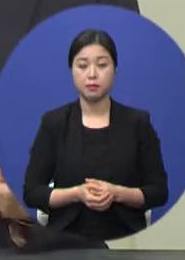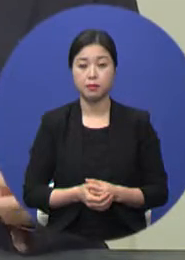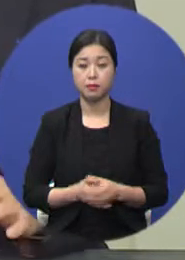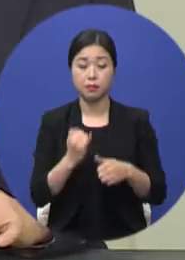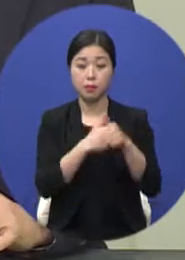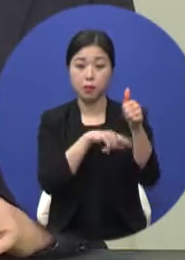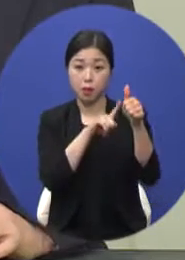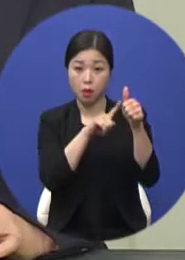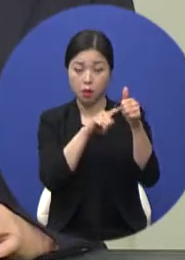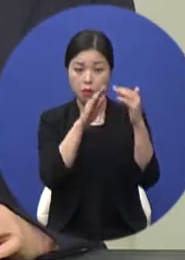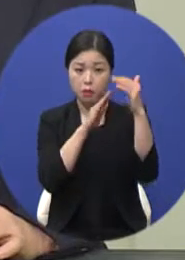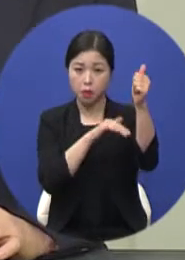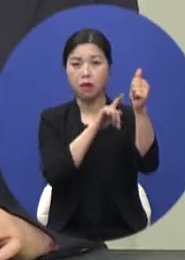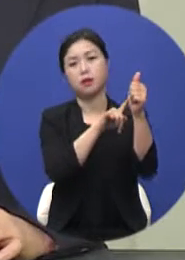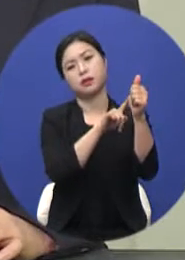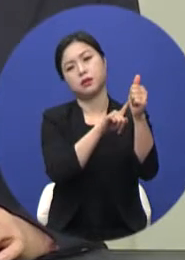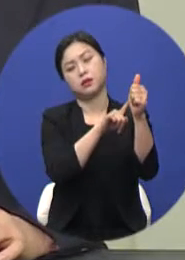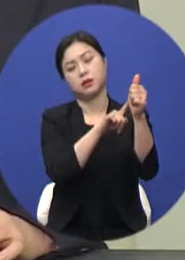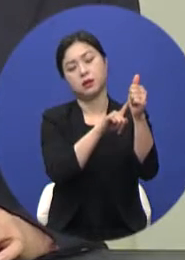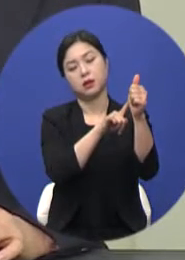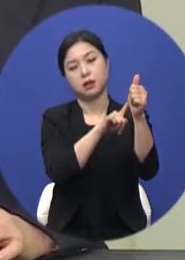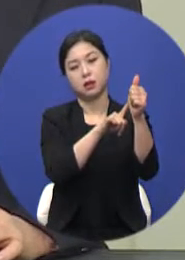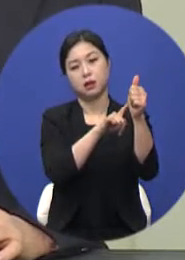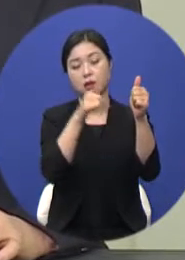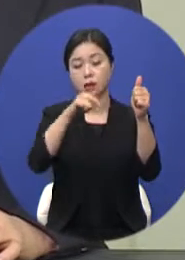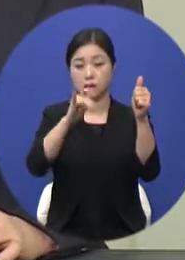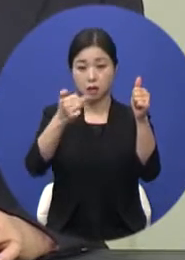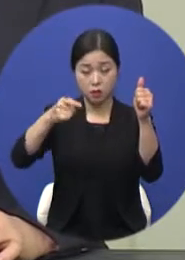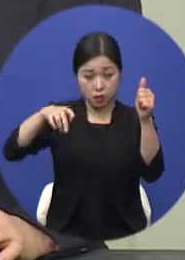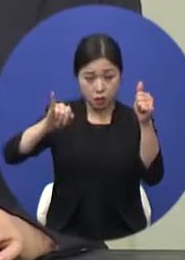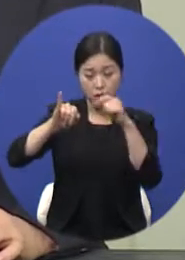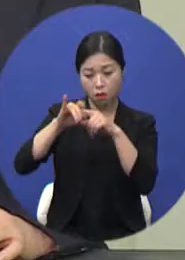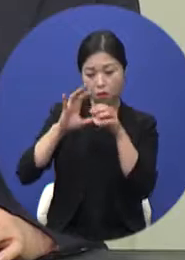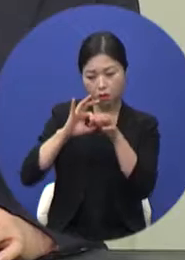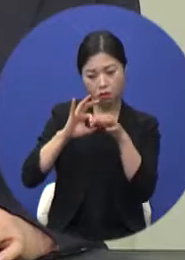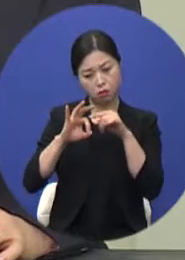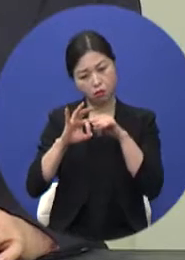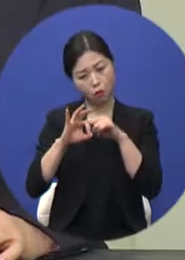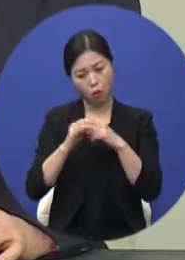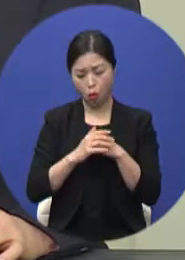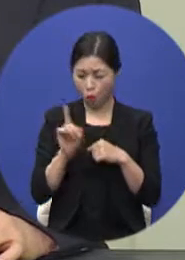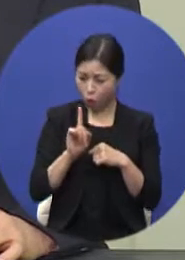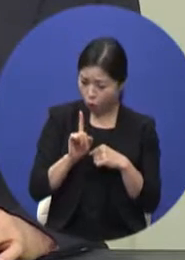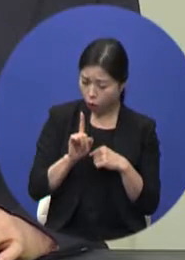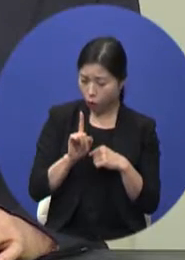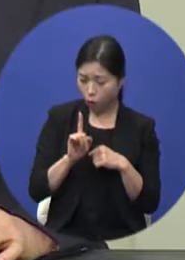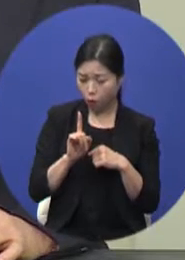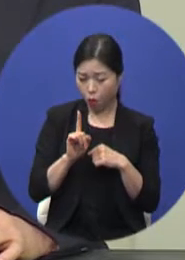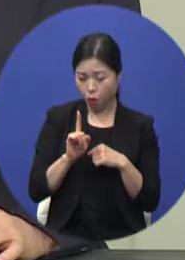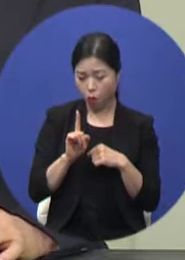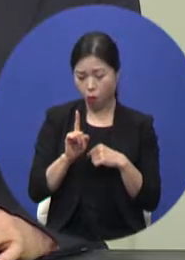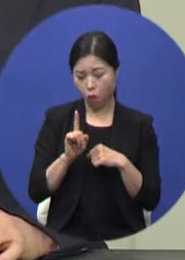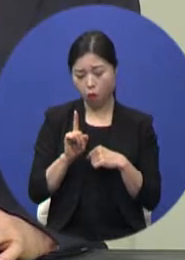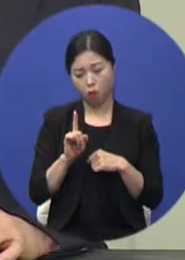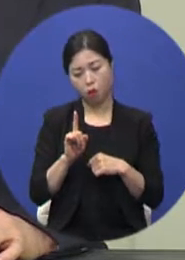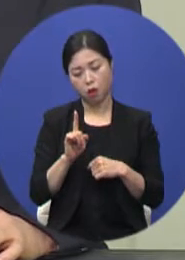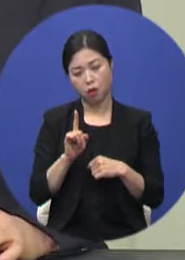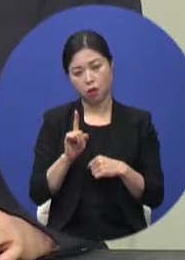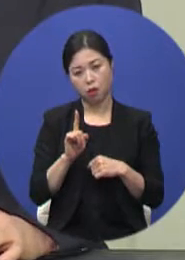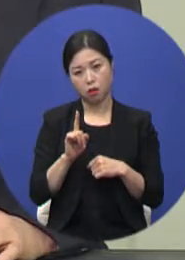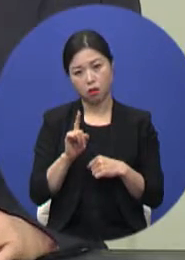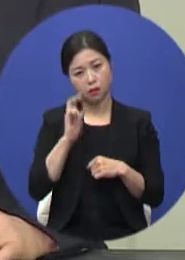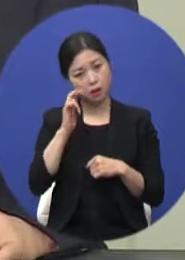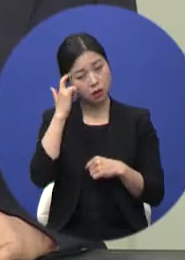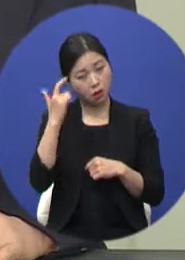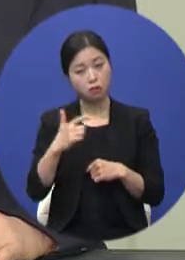남편들 가장들 같은 경우에는 이제 이런 문제에 대해 갖고 이렇게 심각하게 생각을 딱 안 하는데 이 충분히 이제 본인은